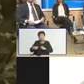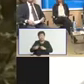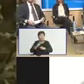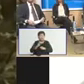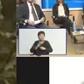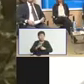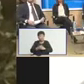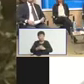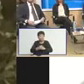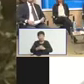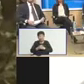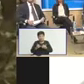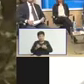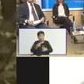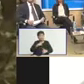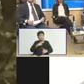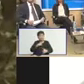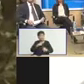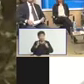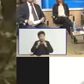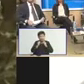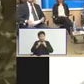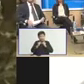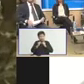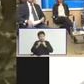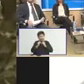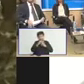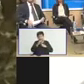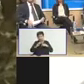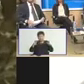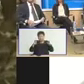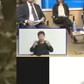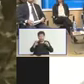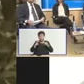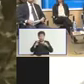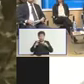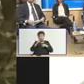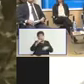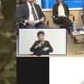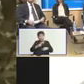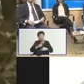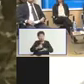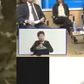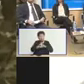Cambodian refugees or asylum seekers to Cambodia.